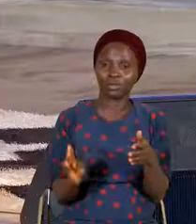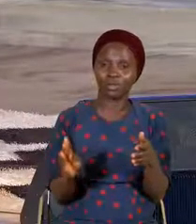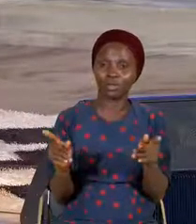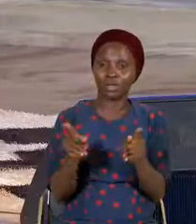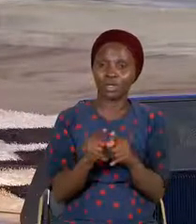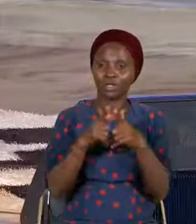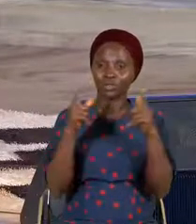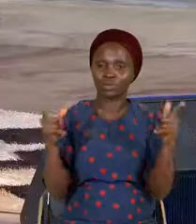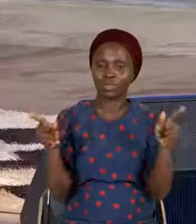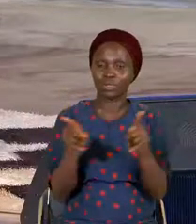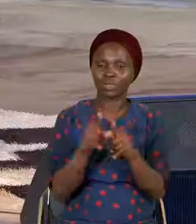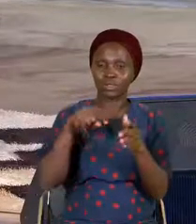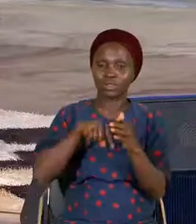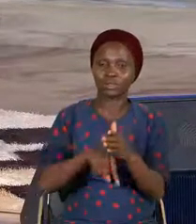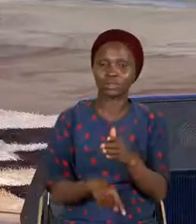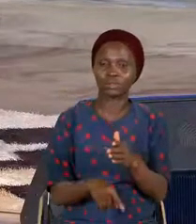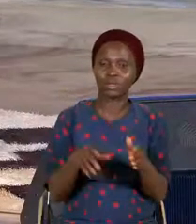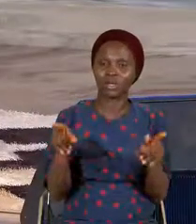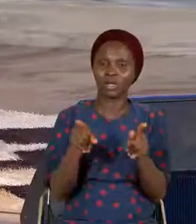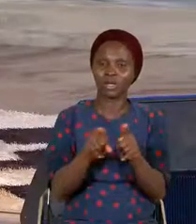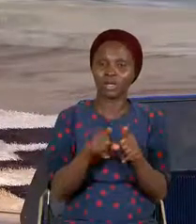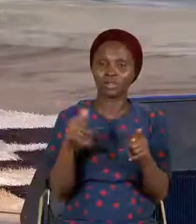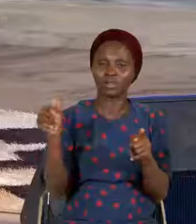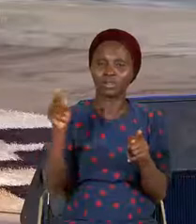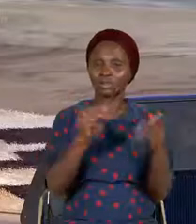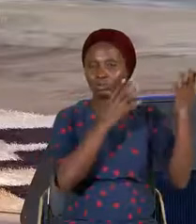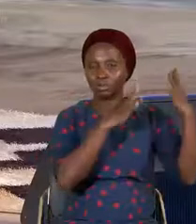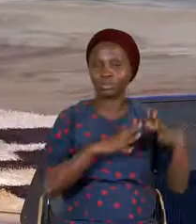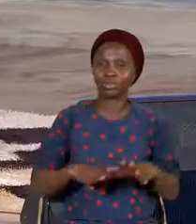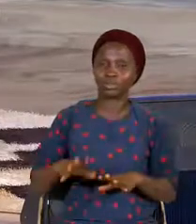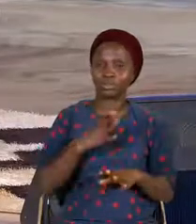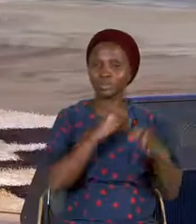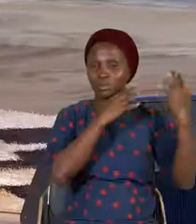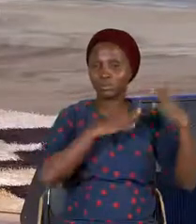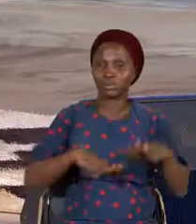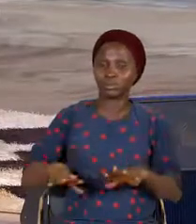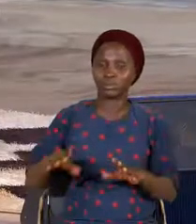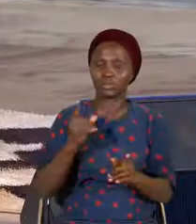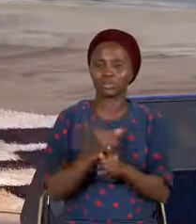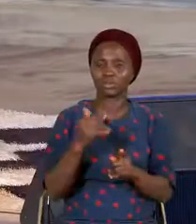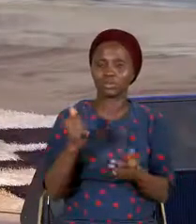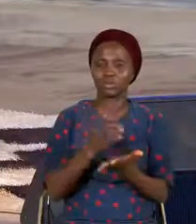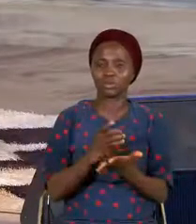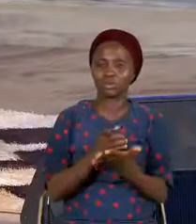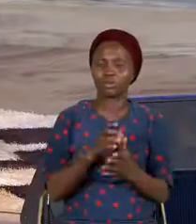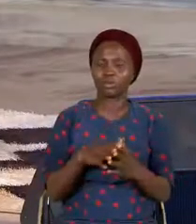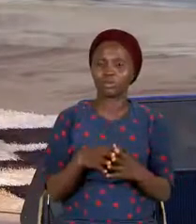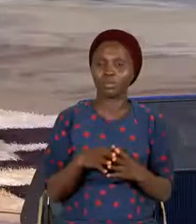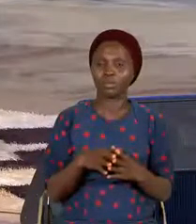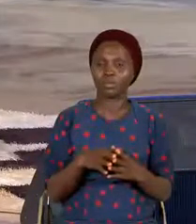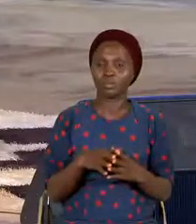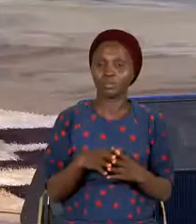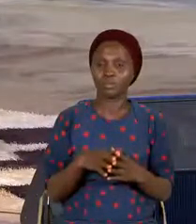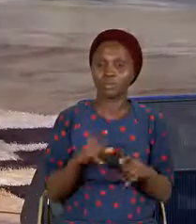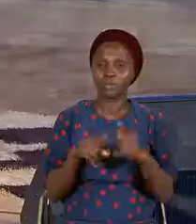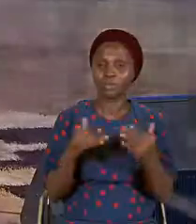La parole de connaissance est une fraction, un fragment, une goutte d'eau de l'océan. C'est juste un peu. Mais